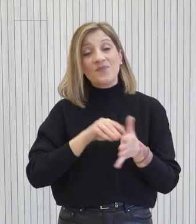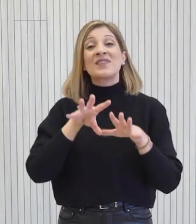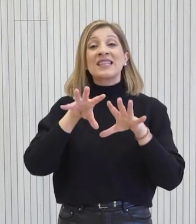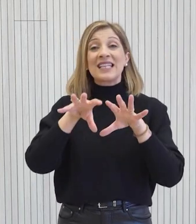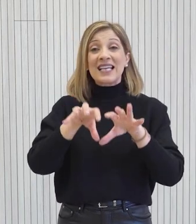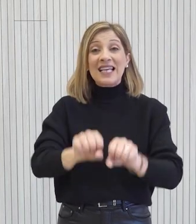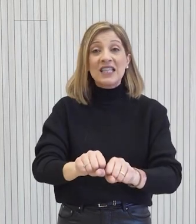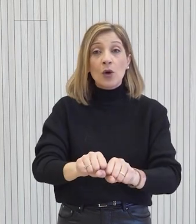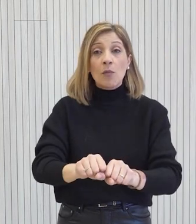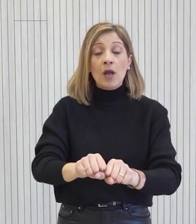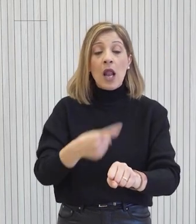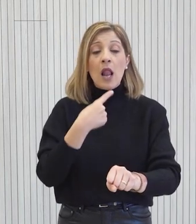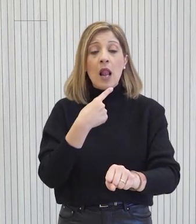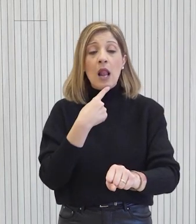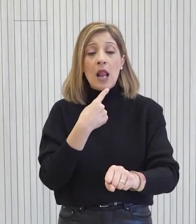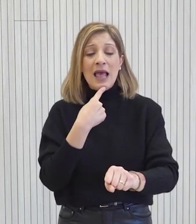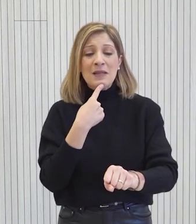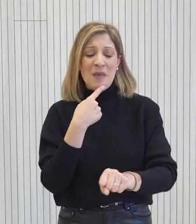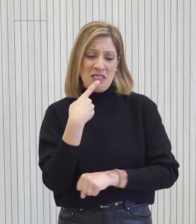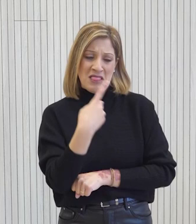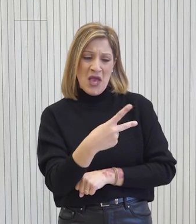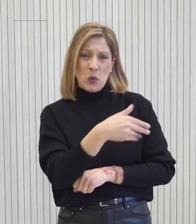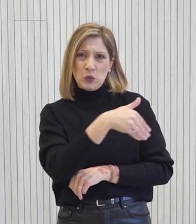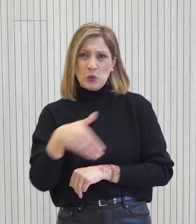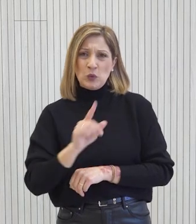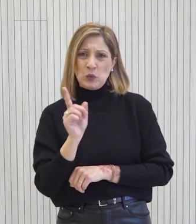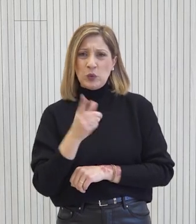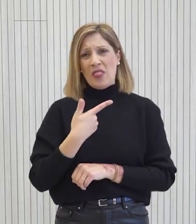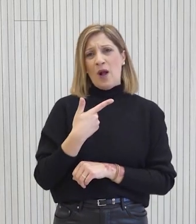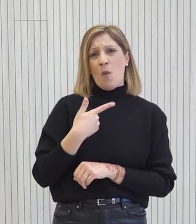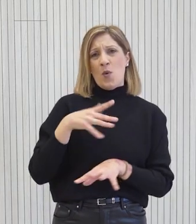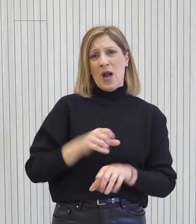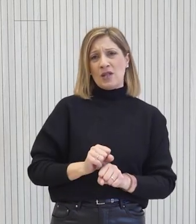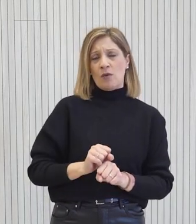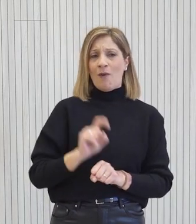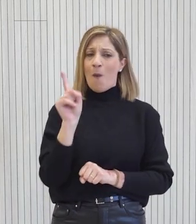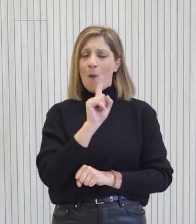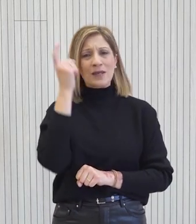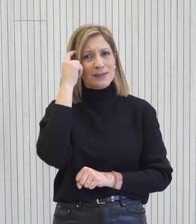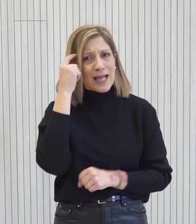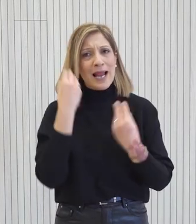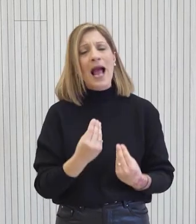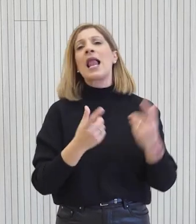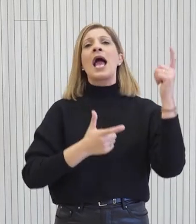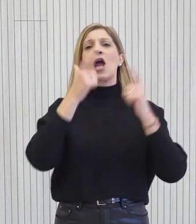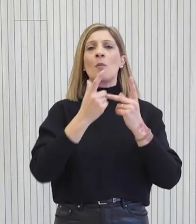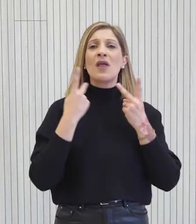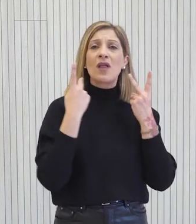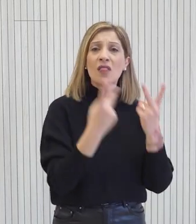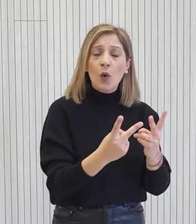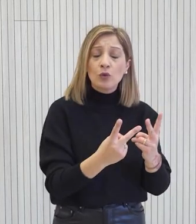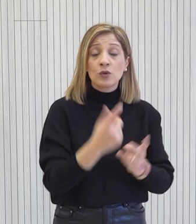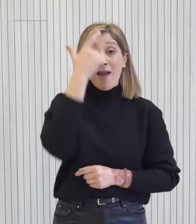καθεστώς επιχειρούσε να αφισβητήσει και το καθεστώς της νεκρής ζώνης, αλλά και τους όρους εντολής της ειρηνευτικής δύναμης. Δεν μπορώ να